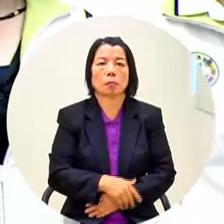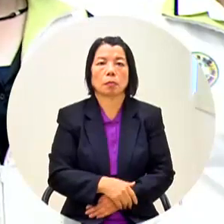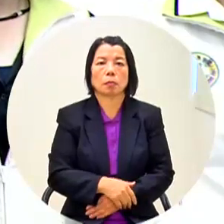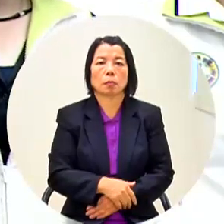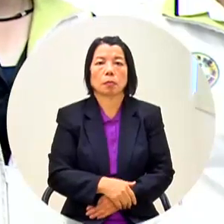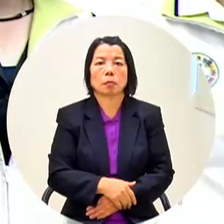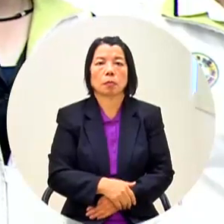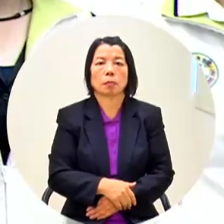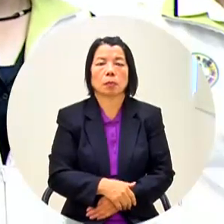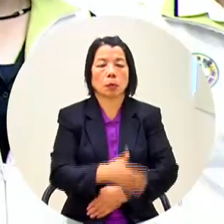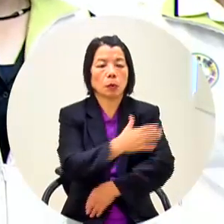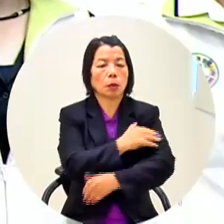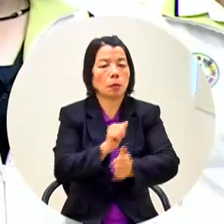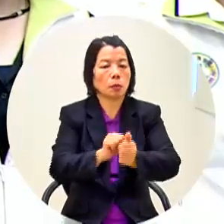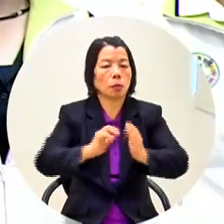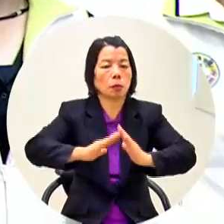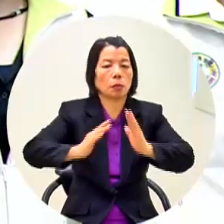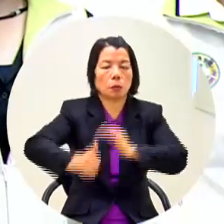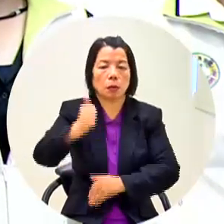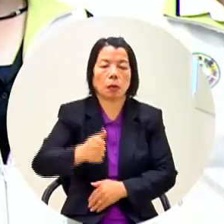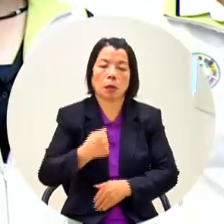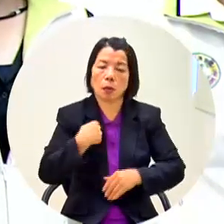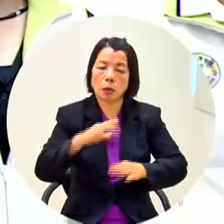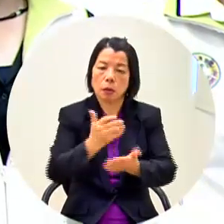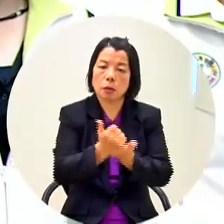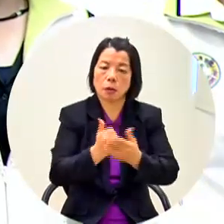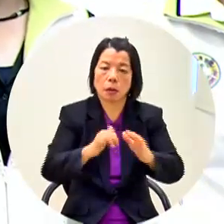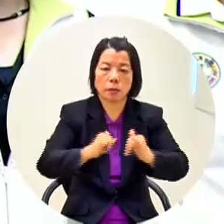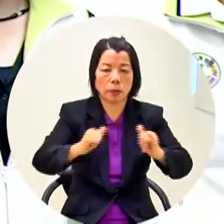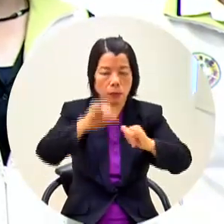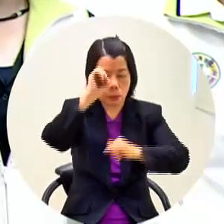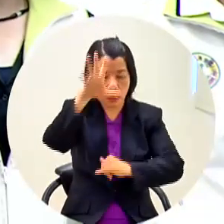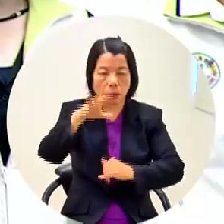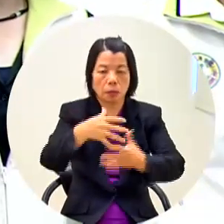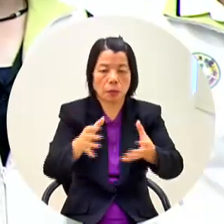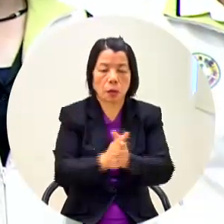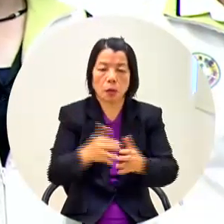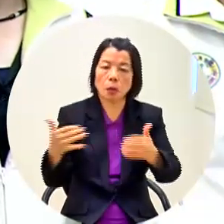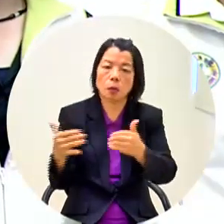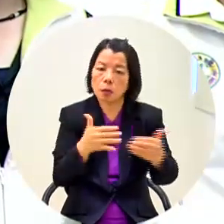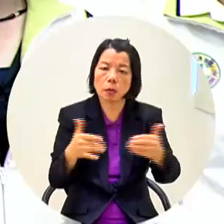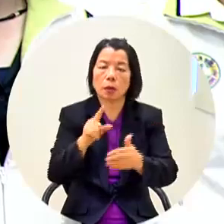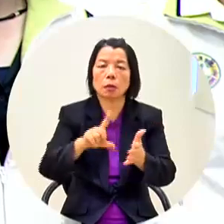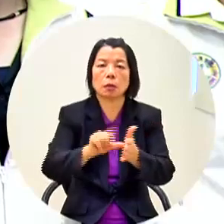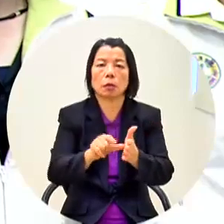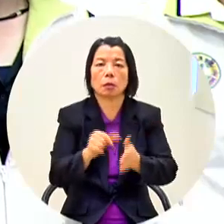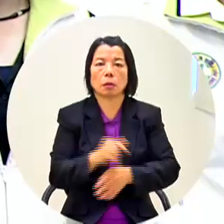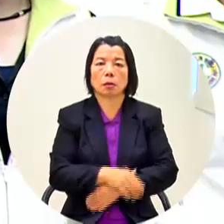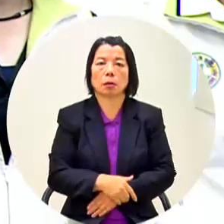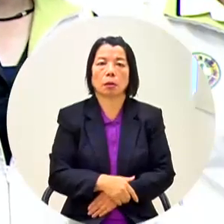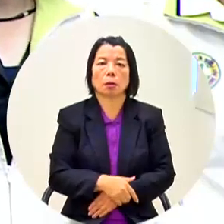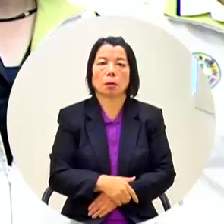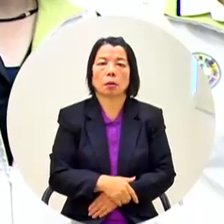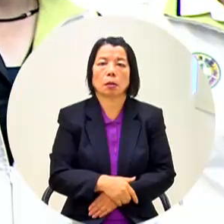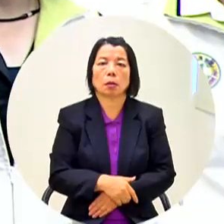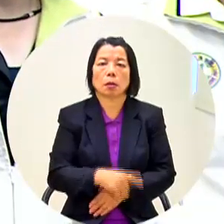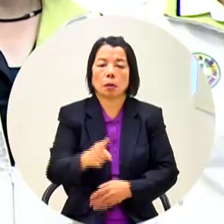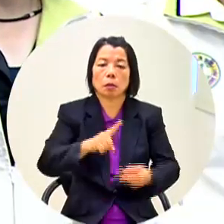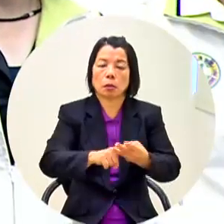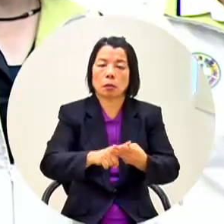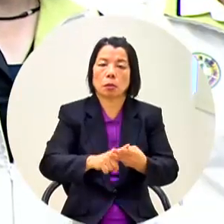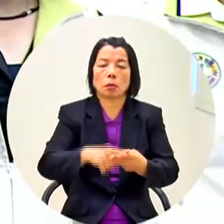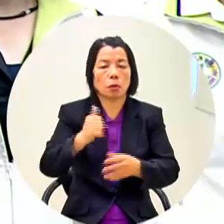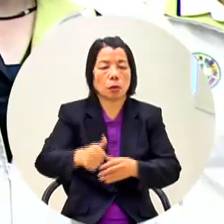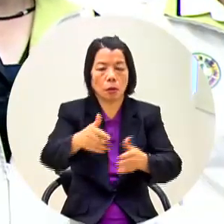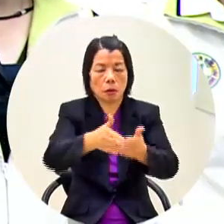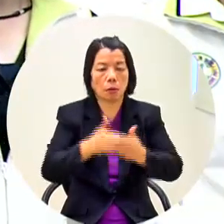请陈副市长答复。那本席在请民进党团在询问的时候，是不是 那个主席？主席，如果主席如果你要讲话，